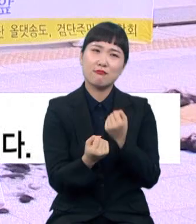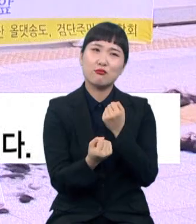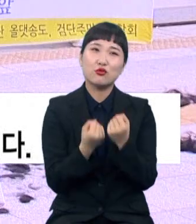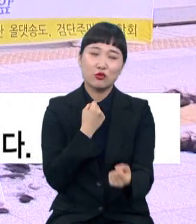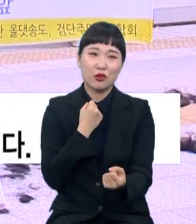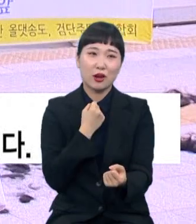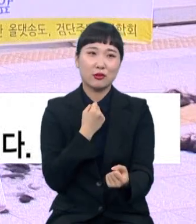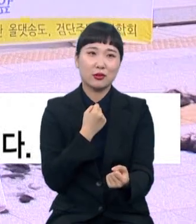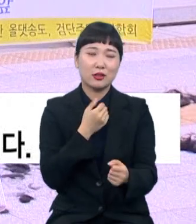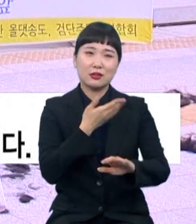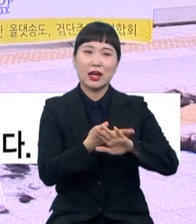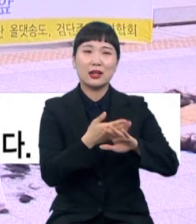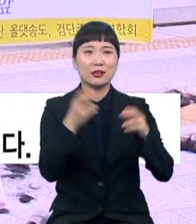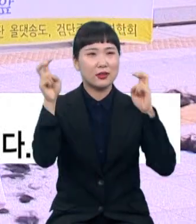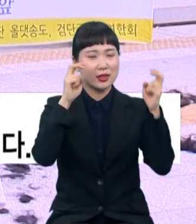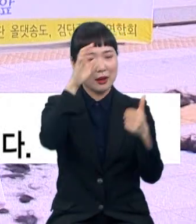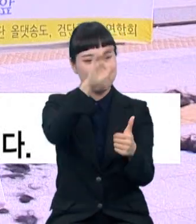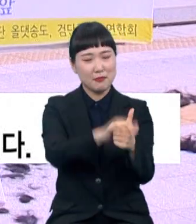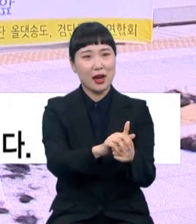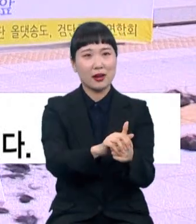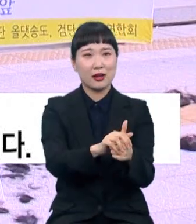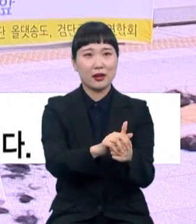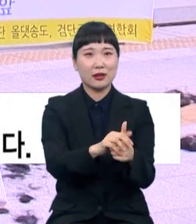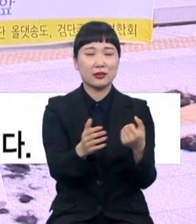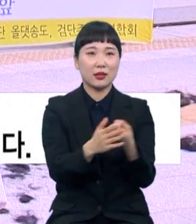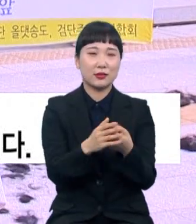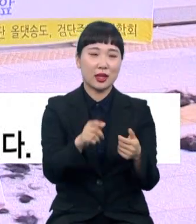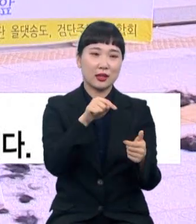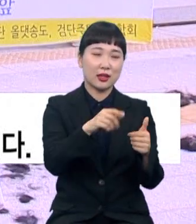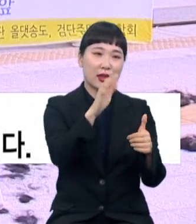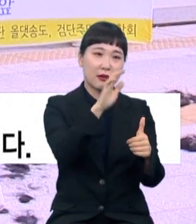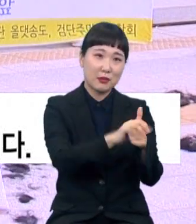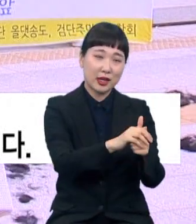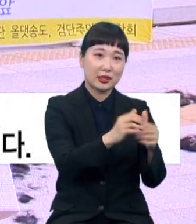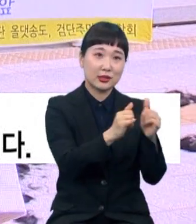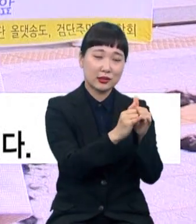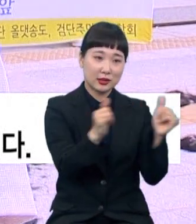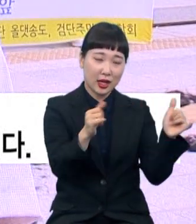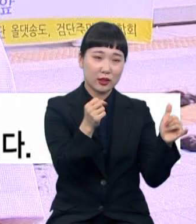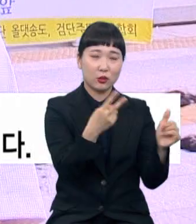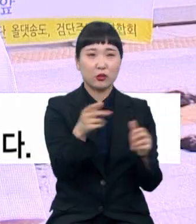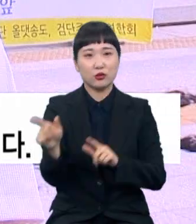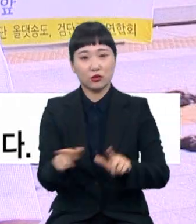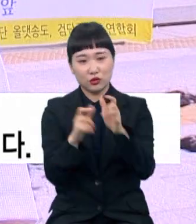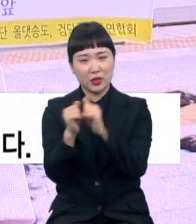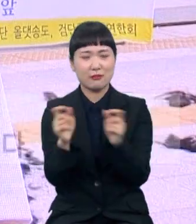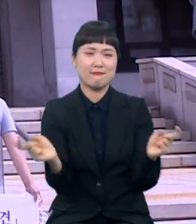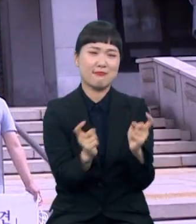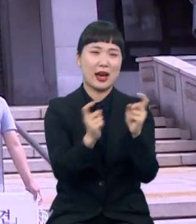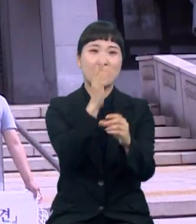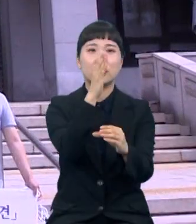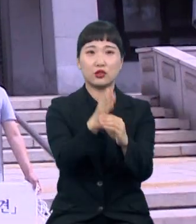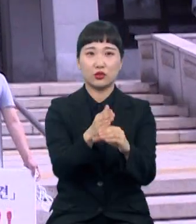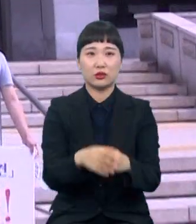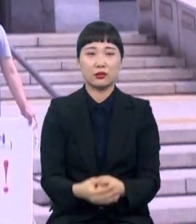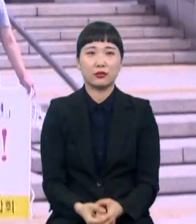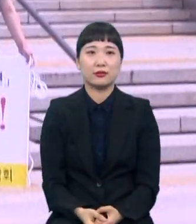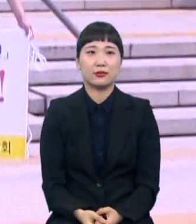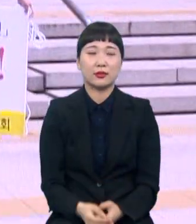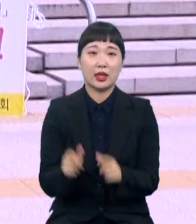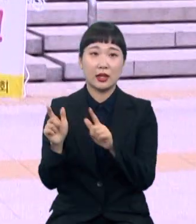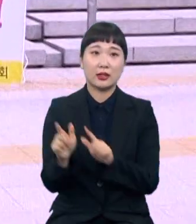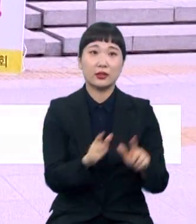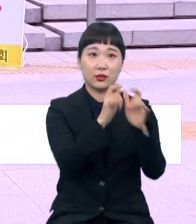숨어서 시행사들과 주민들이 서로 싸움을 하게 만들고 있는 상황입니다.